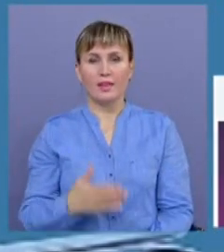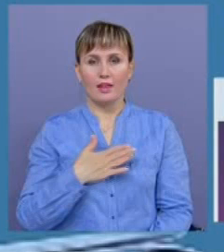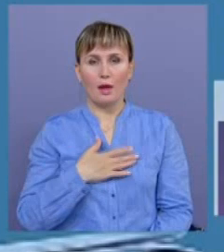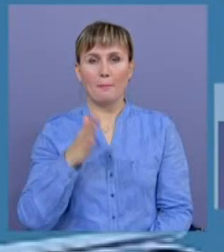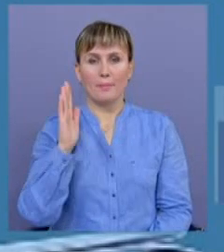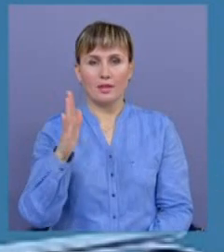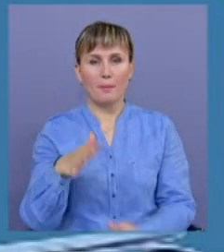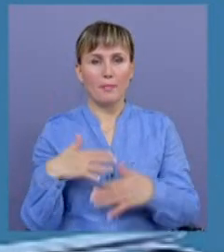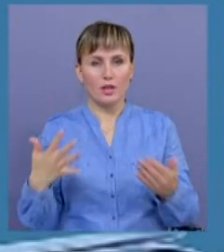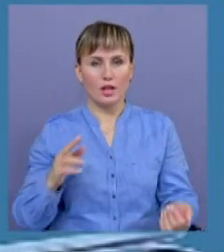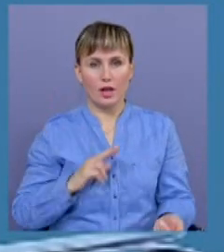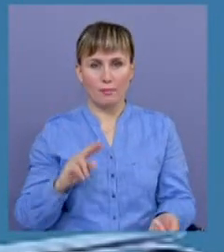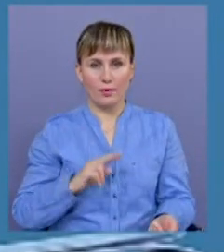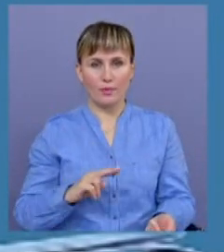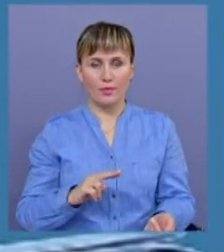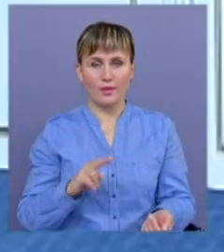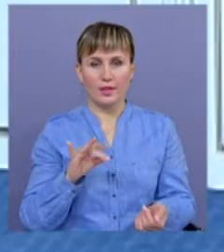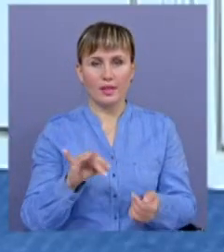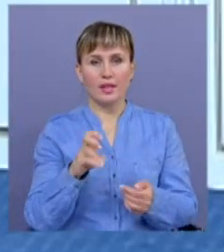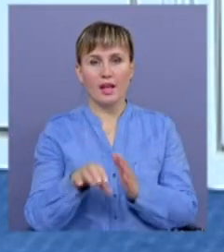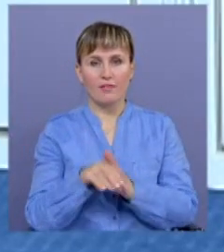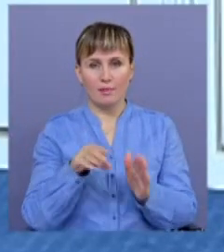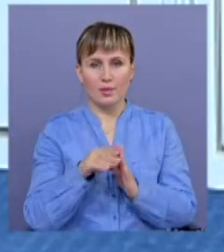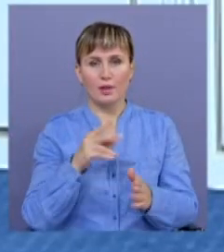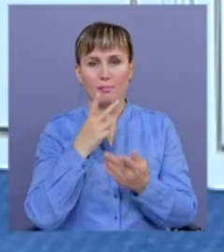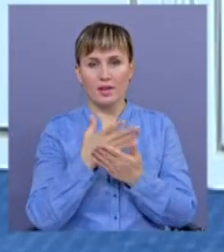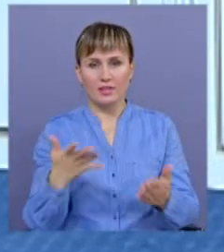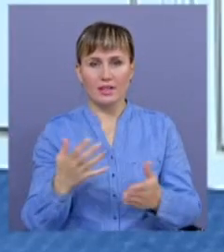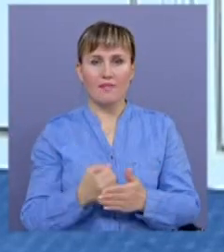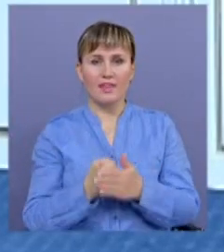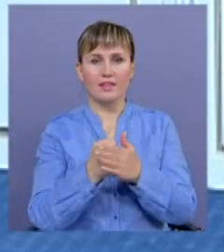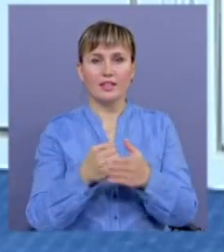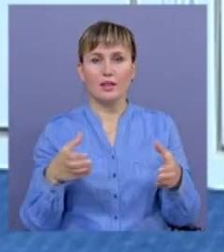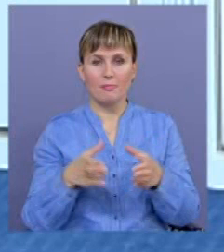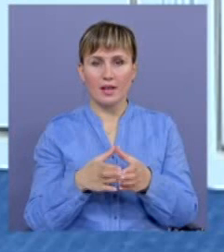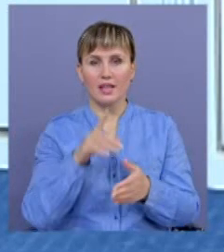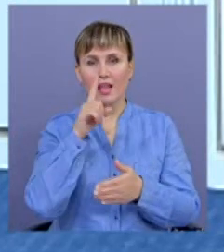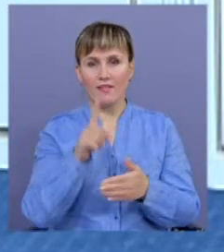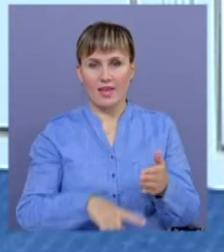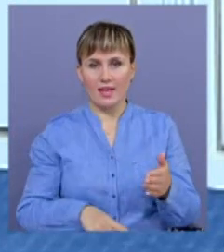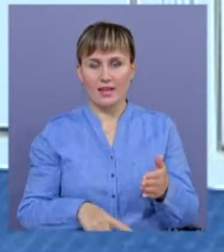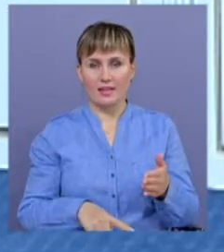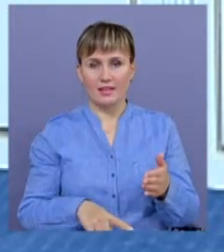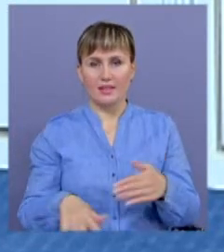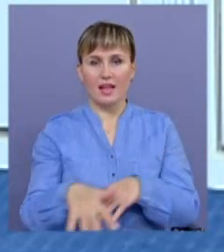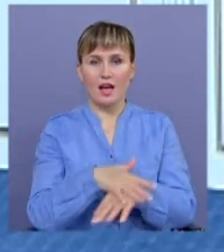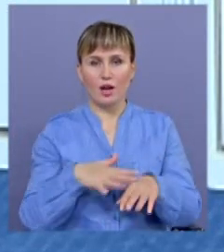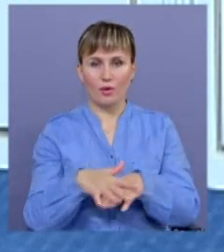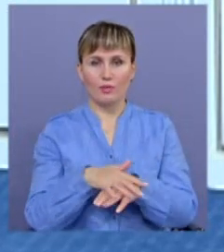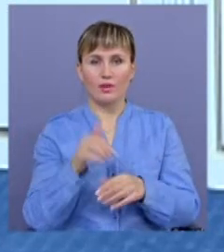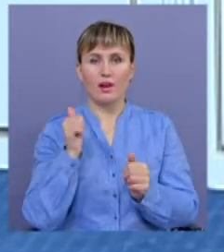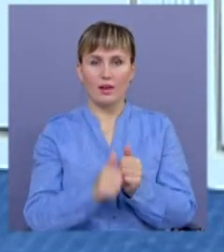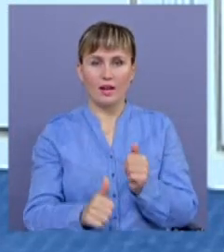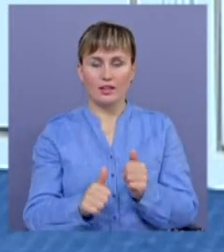предстоит большая работа. Именно на выборах проявляется авторитет партии, доверие народа.